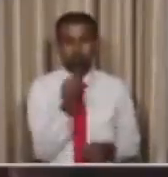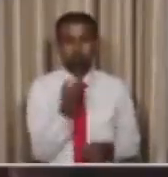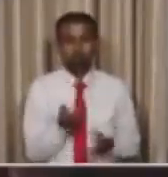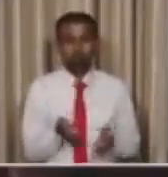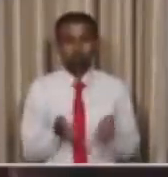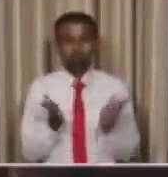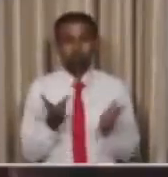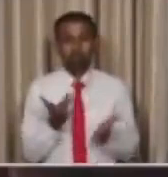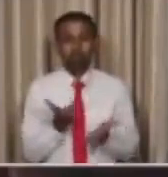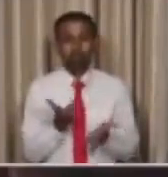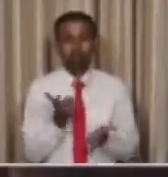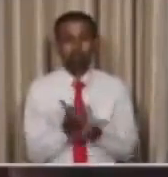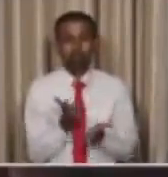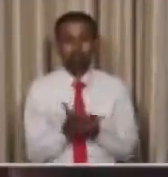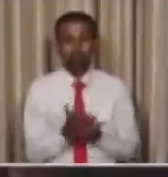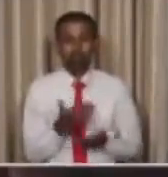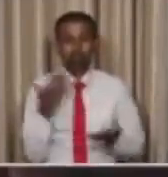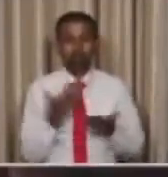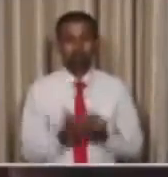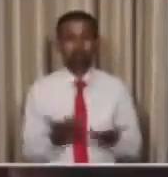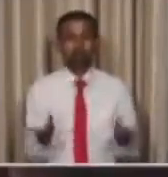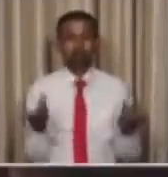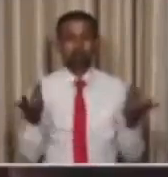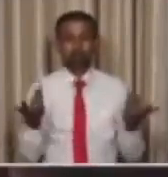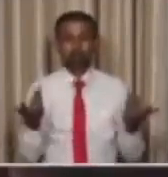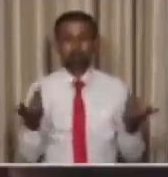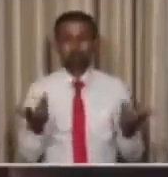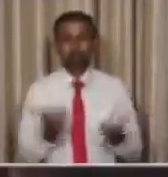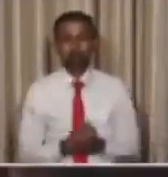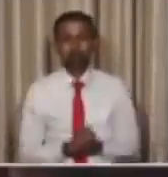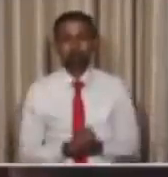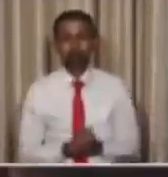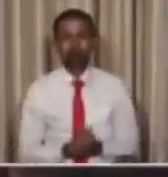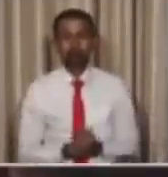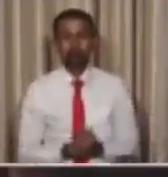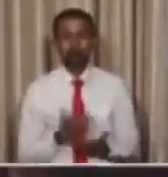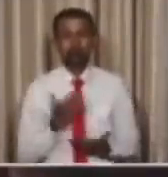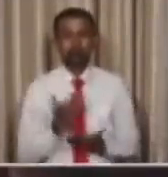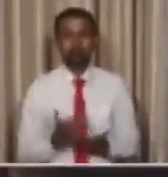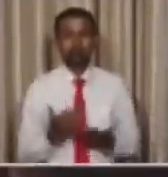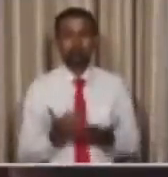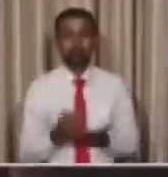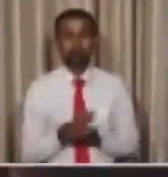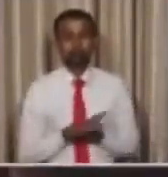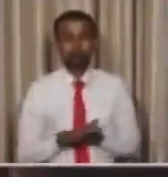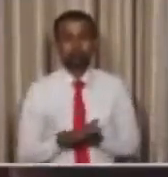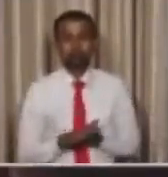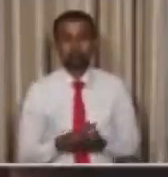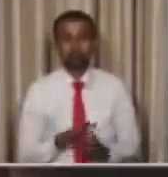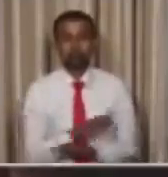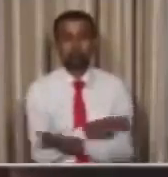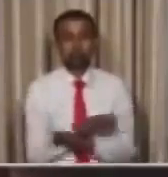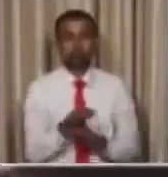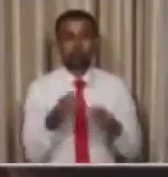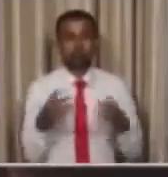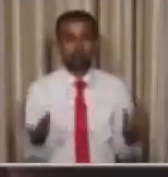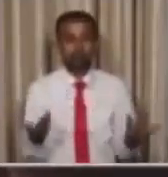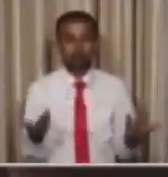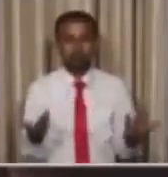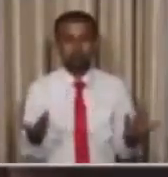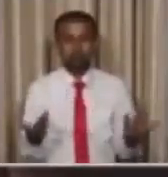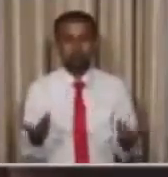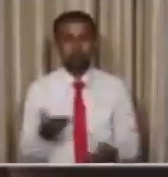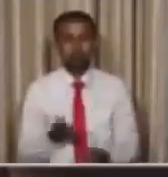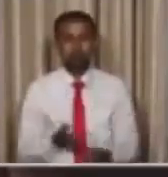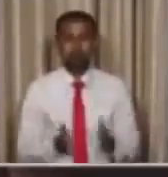මේ දීවරයෝ ටික. ඒක නවත්ත ගන්න බෑ. ඒක නවත්ත ගන්න කිසිදු ආකාරයේ ක්‍රියාමාර්ග නැහැ. නමුත් මේ